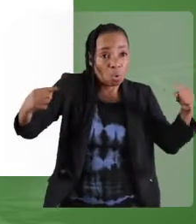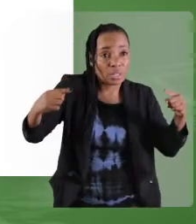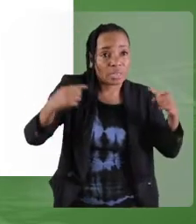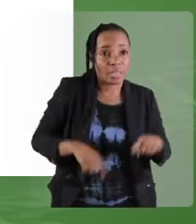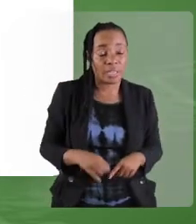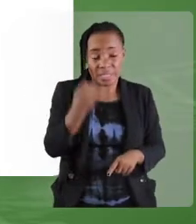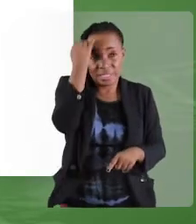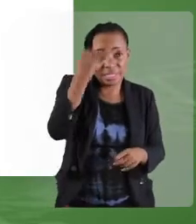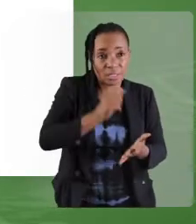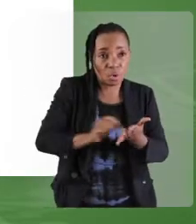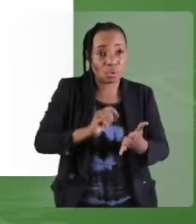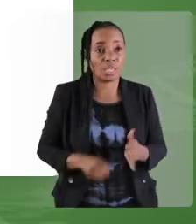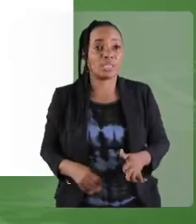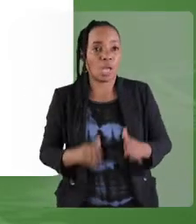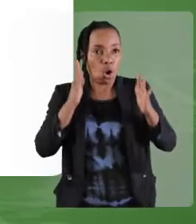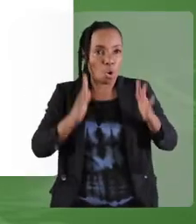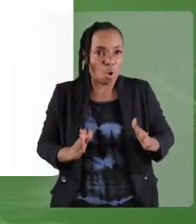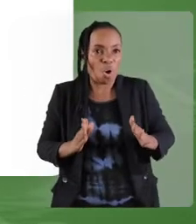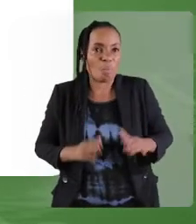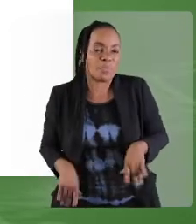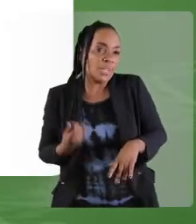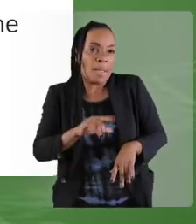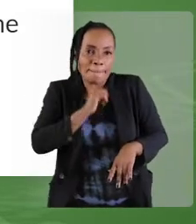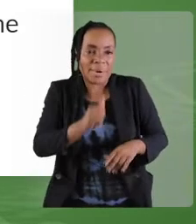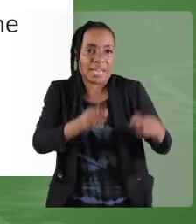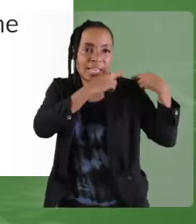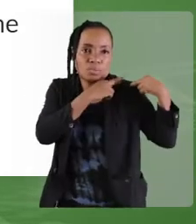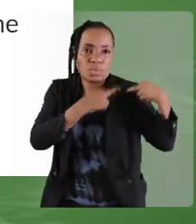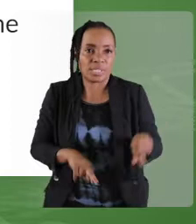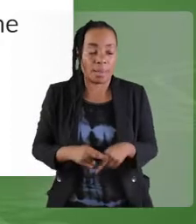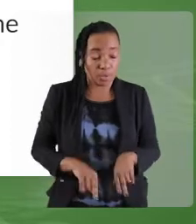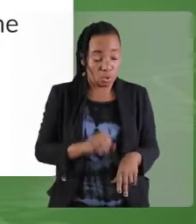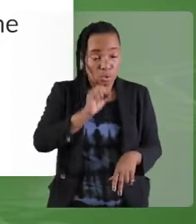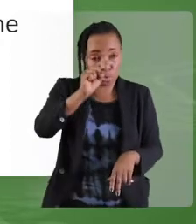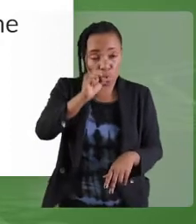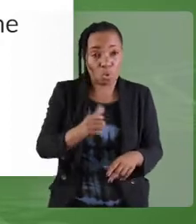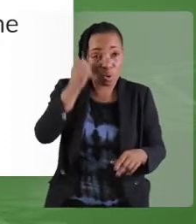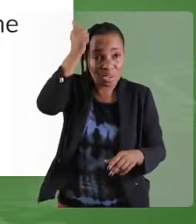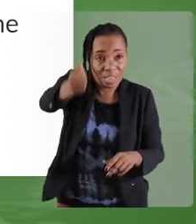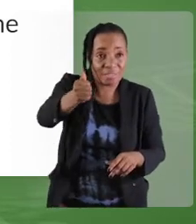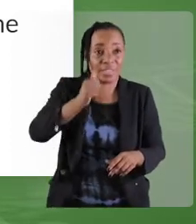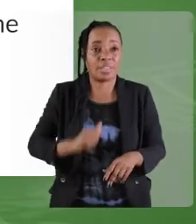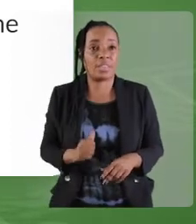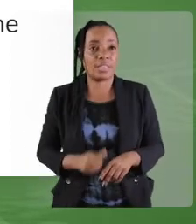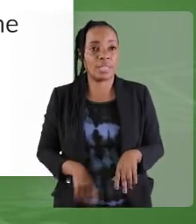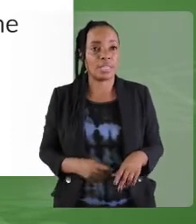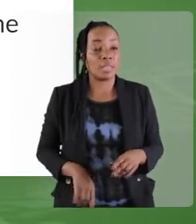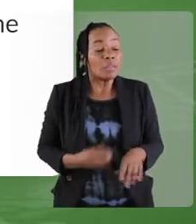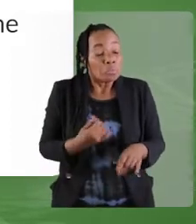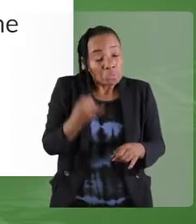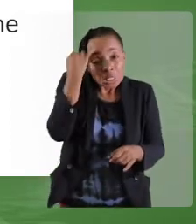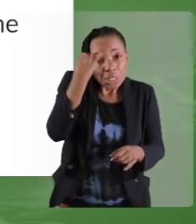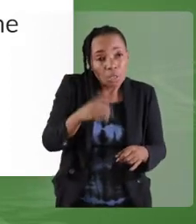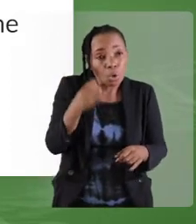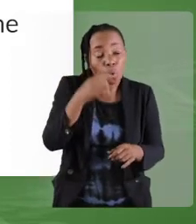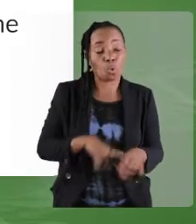déterminisme. Ce que l'auteur vise immédiatement, l'intention, l'auteur veut montrer que l'homme est le sujet